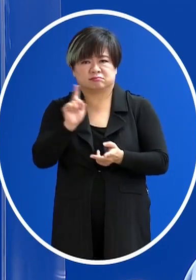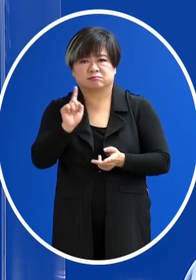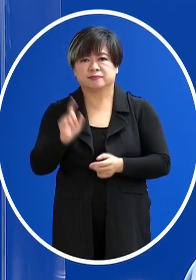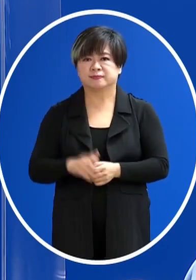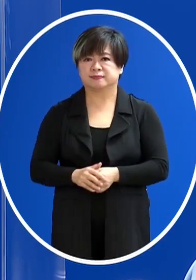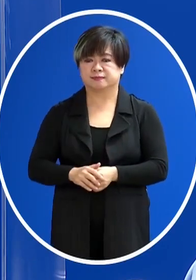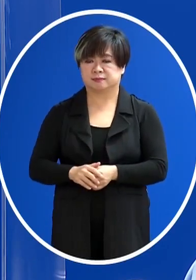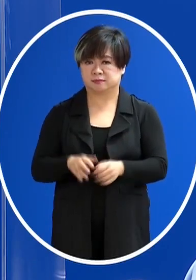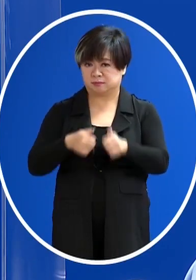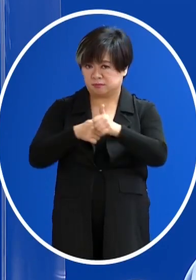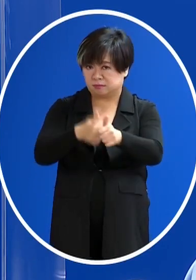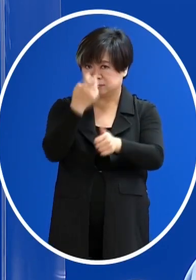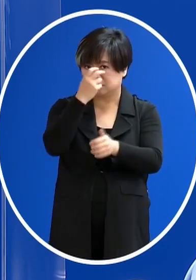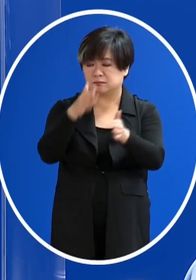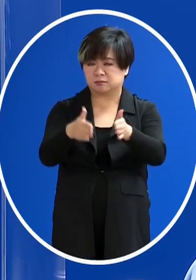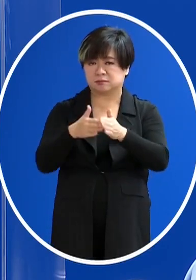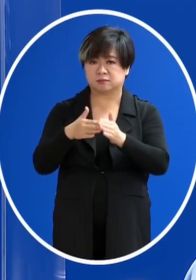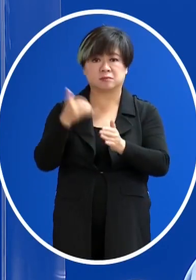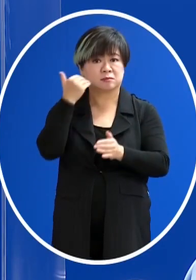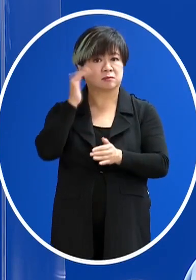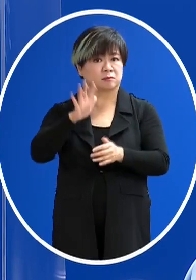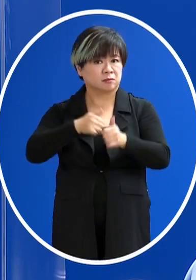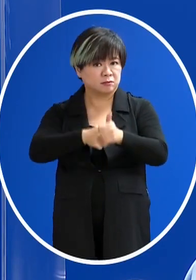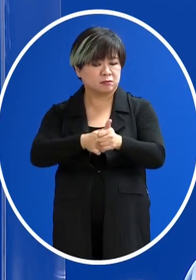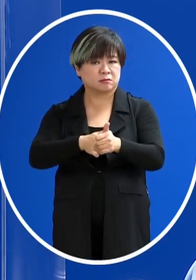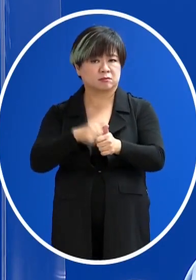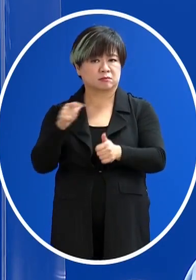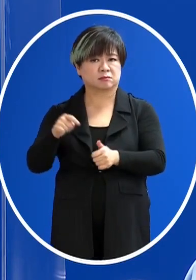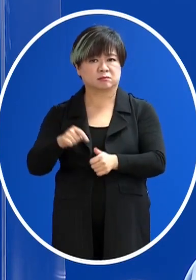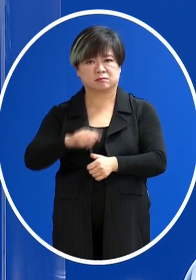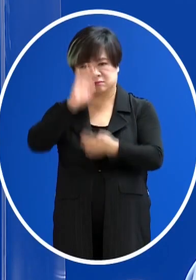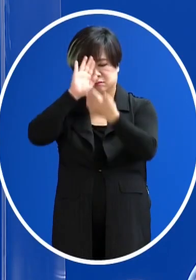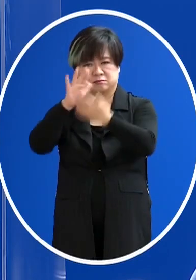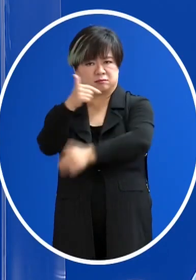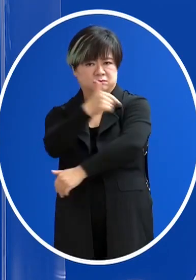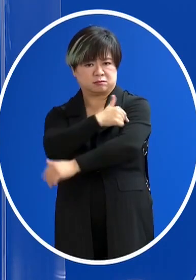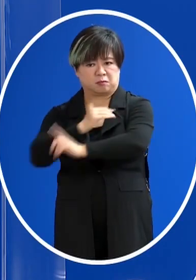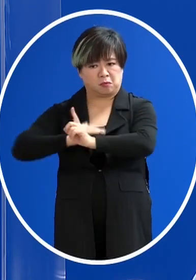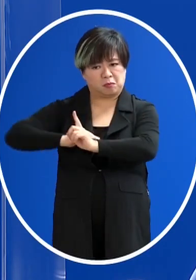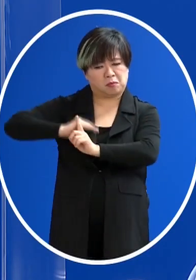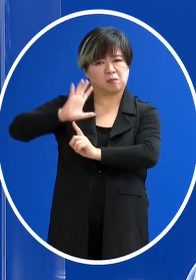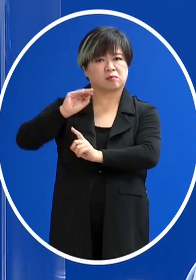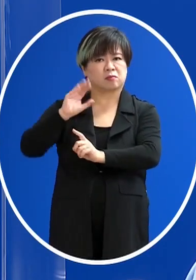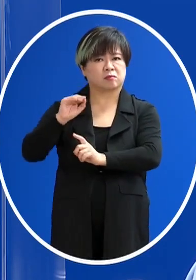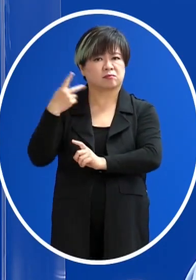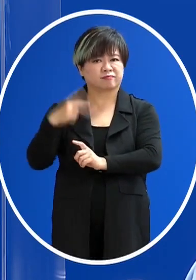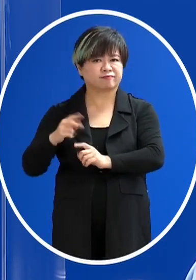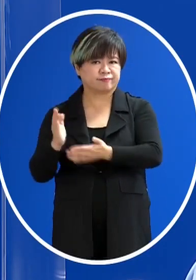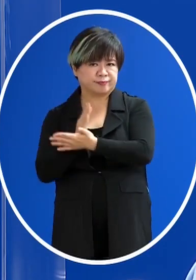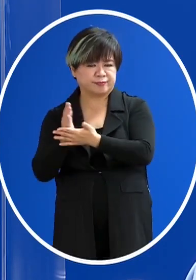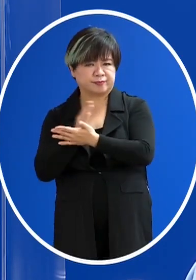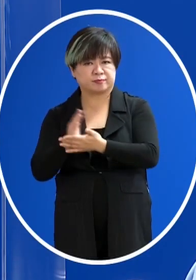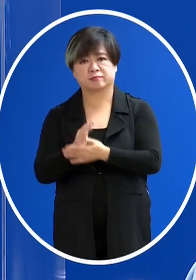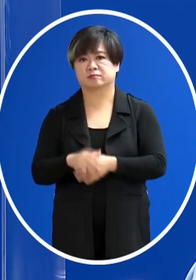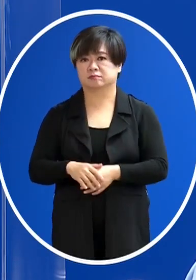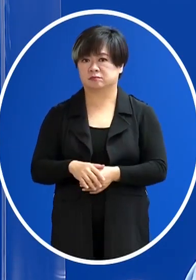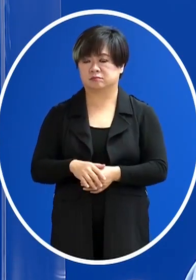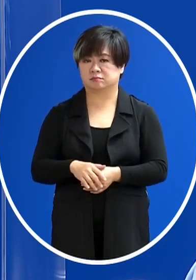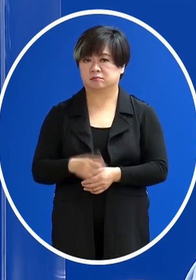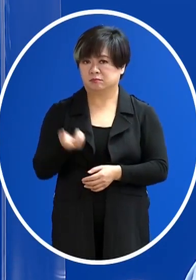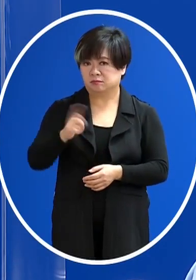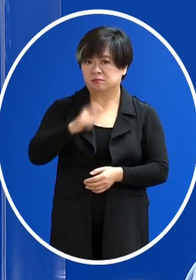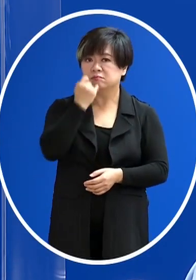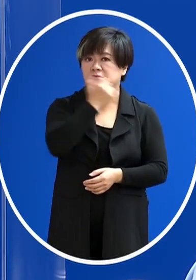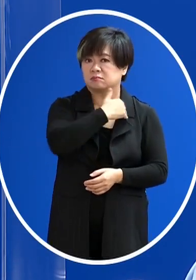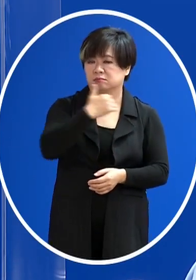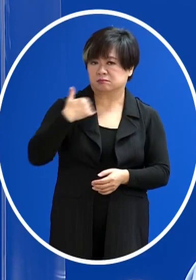整个。假如有再继续追踪的话，它这个疫苗的保护效果到底有没有出来？不过另外一种可能性是说，因为我们其实各种